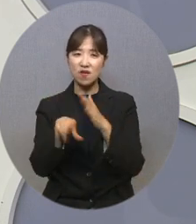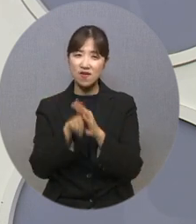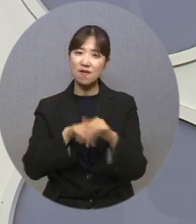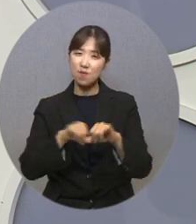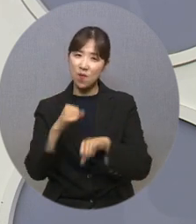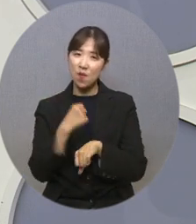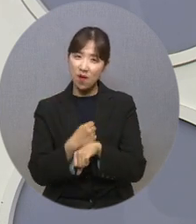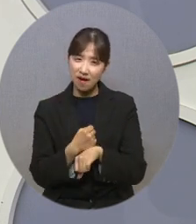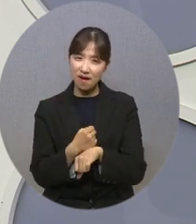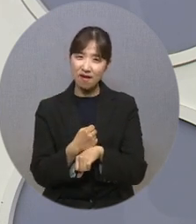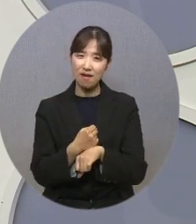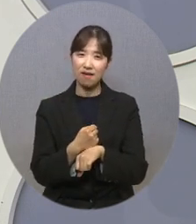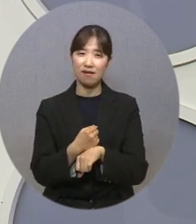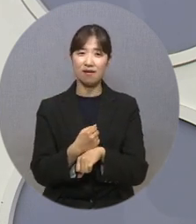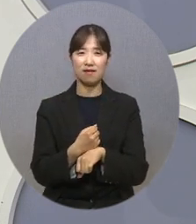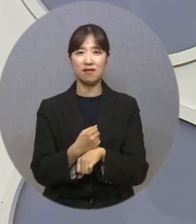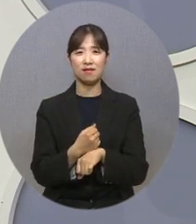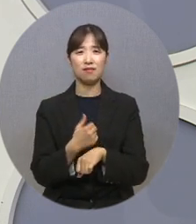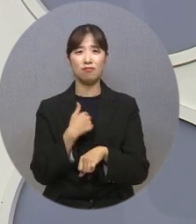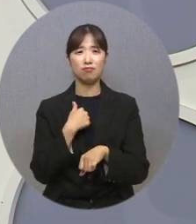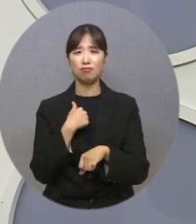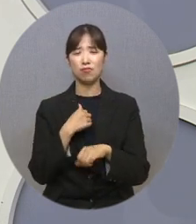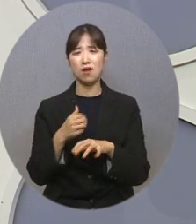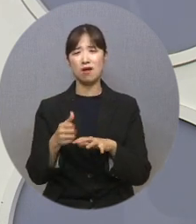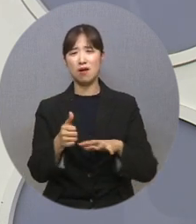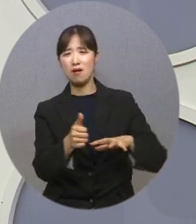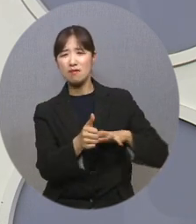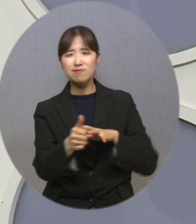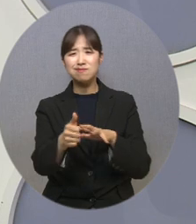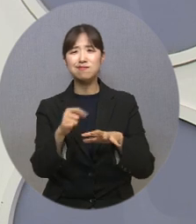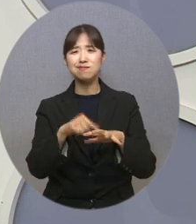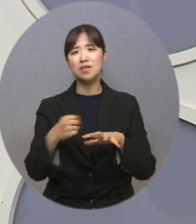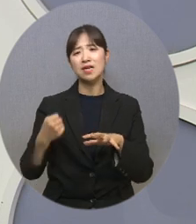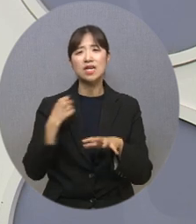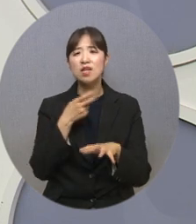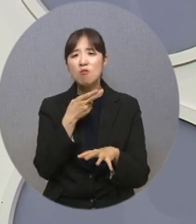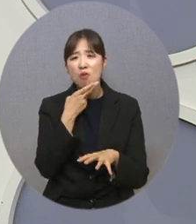되겠다. 그래서 그 세력이 없으면 정권을 가져올 수가 없잖아요.